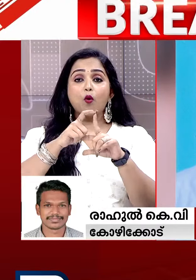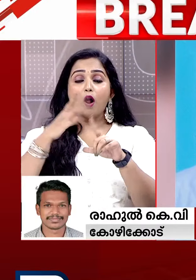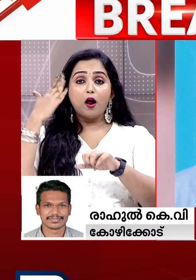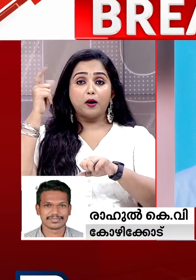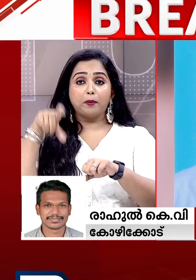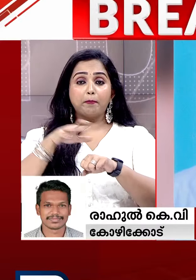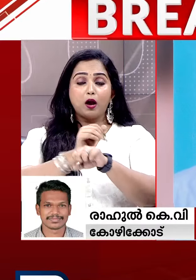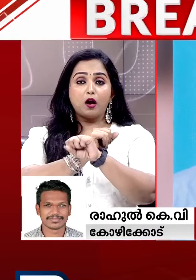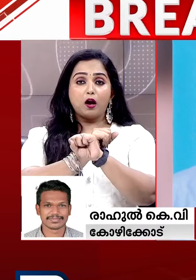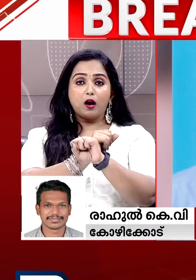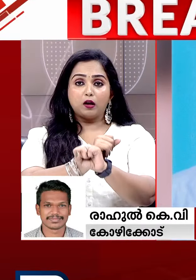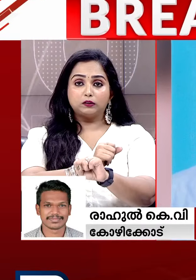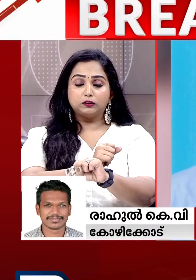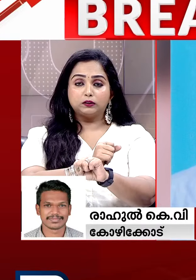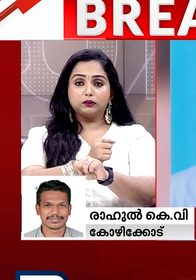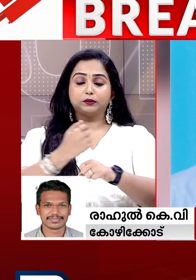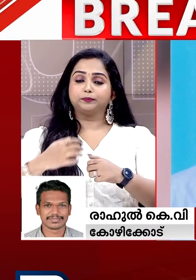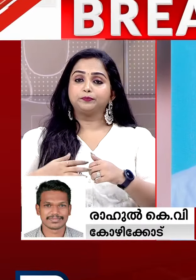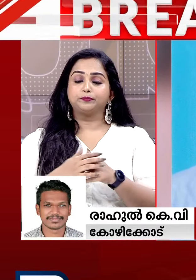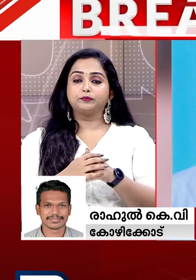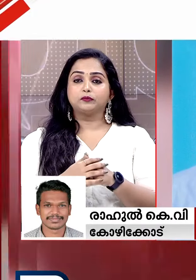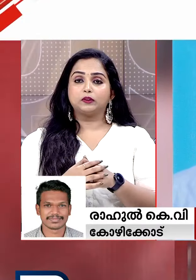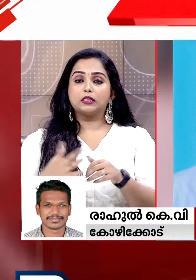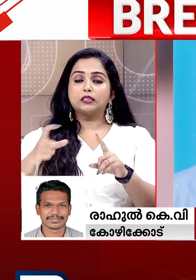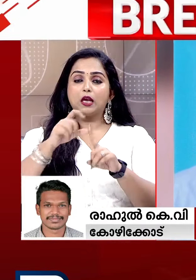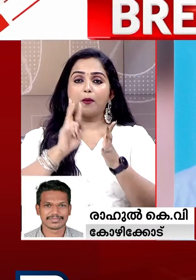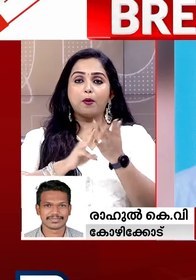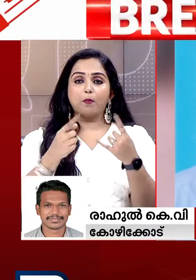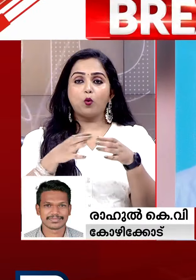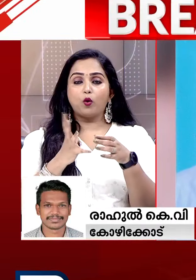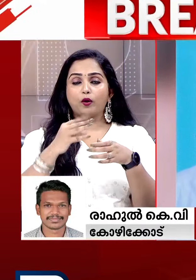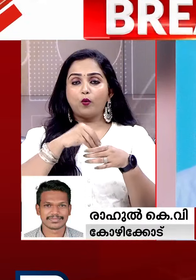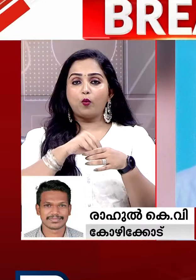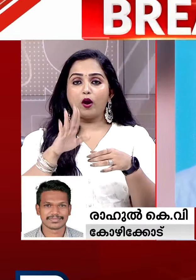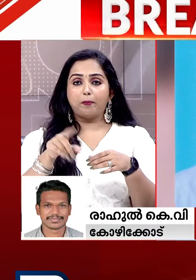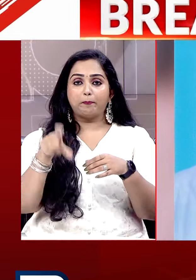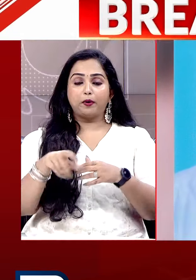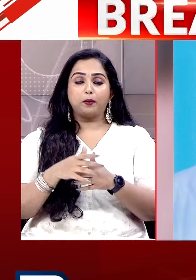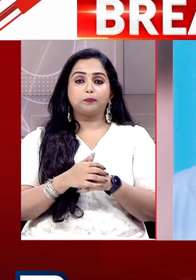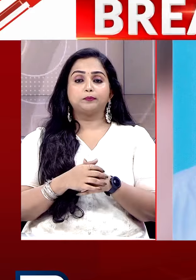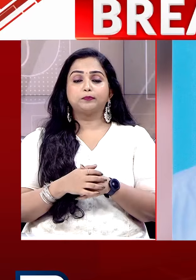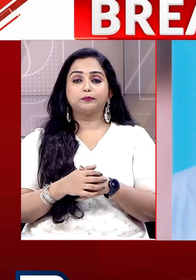MLA പാർട്ടിയായ NSCയുടെ അംഗമാണ് ഈ അഹമ്മദ് ഉനൈസ്. രാഹുൽ KV ആണ് വിവരങ്ങൾ നൽകുന്നത്.